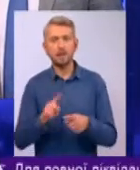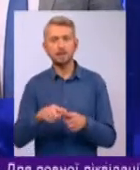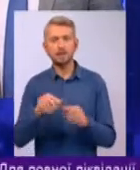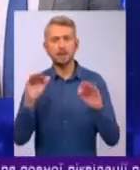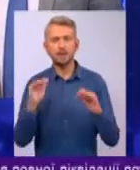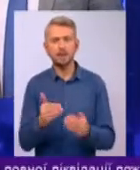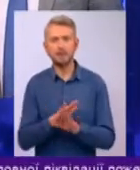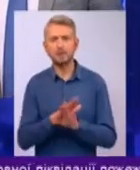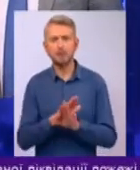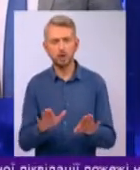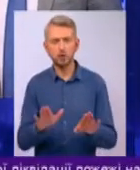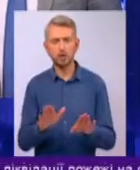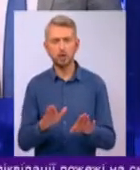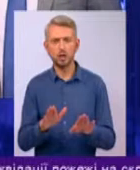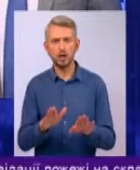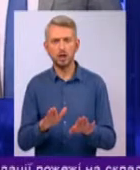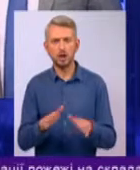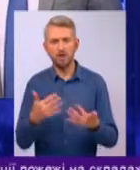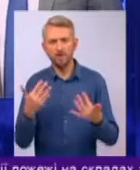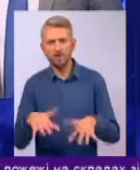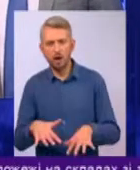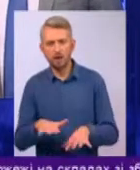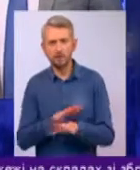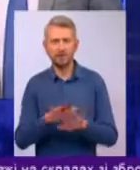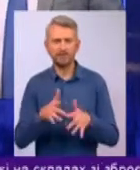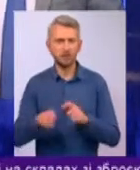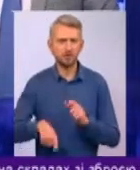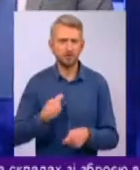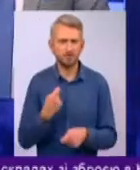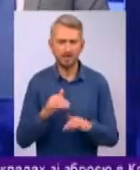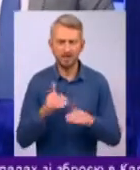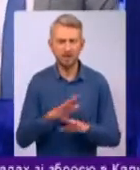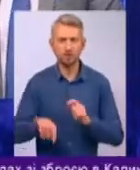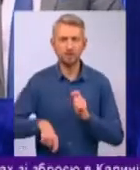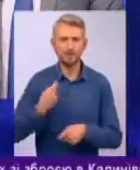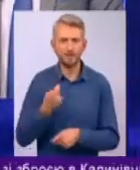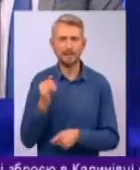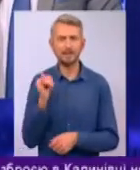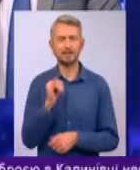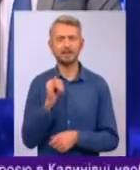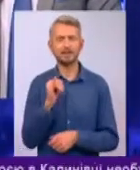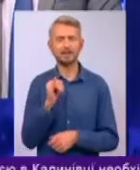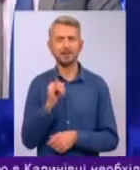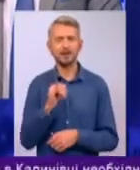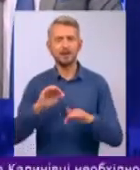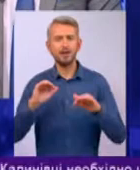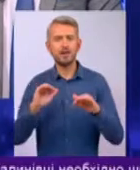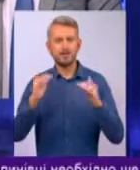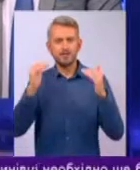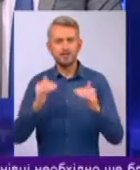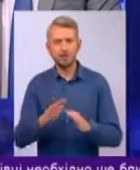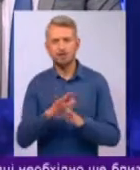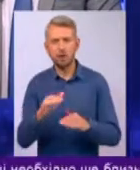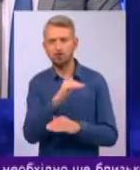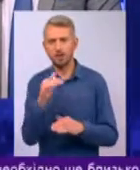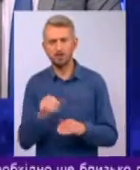зменшує втрати, не зменшує економічні збитки і не зменшує рівень